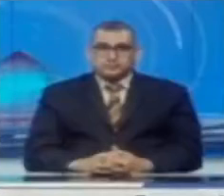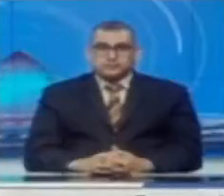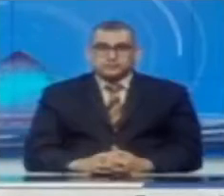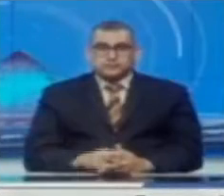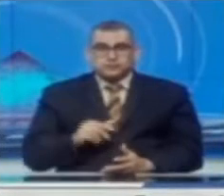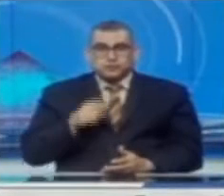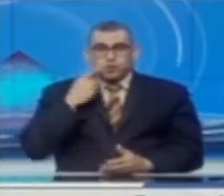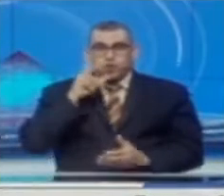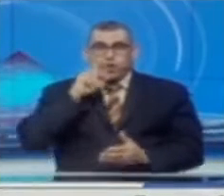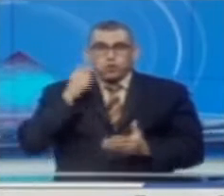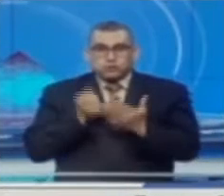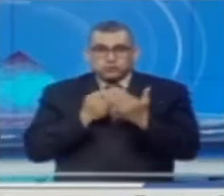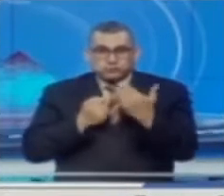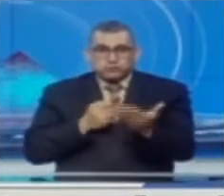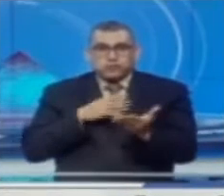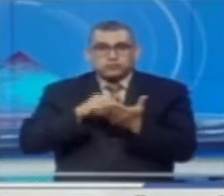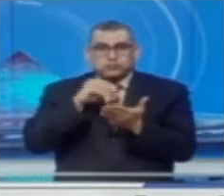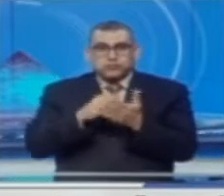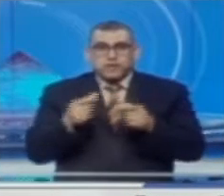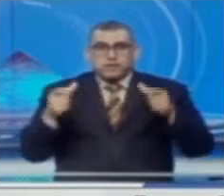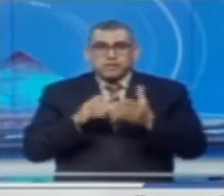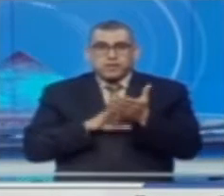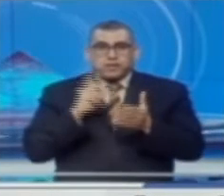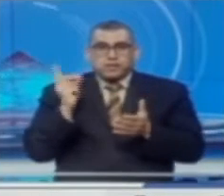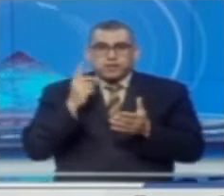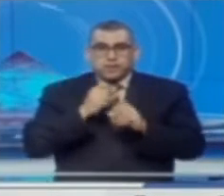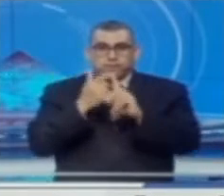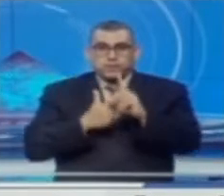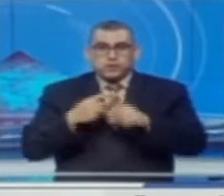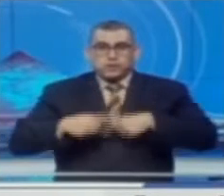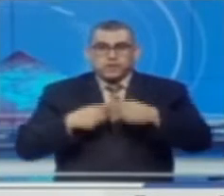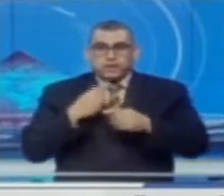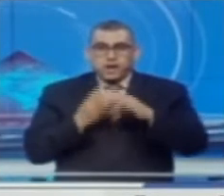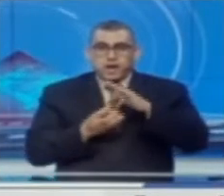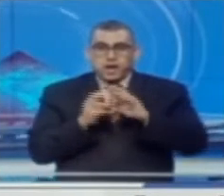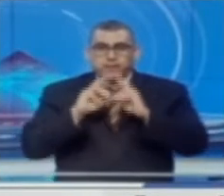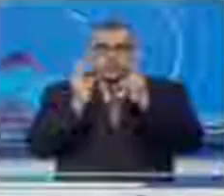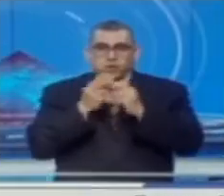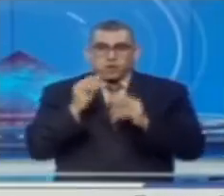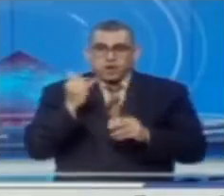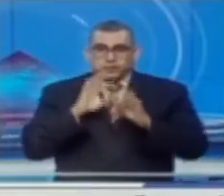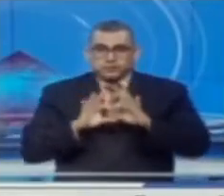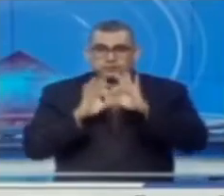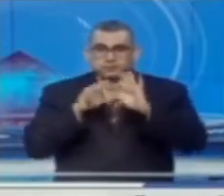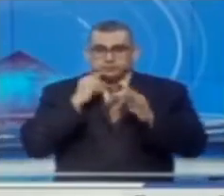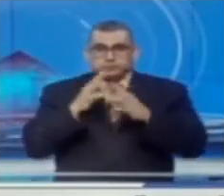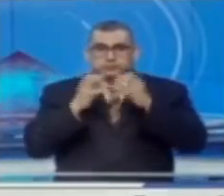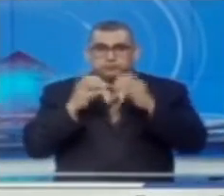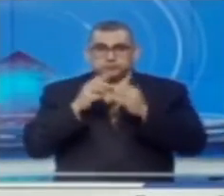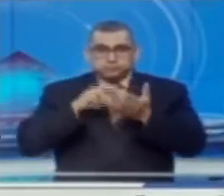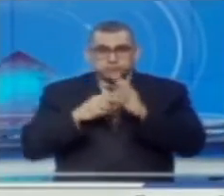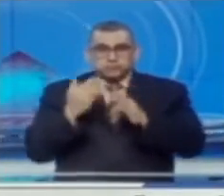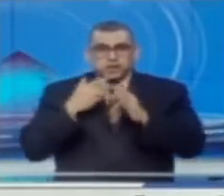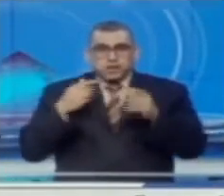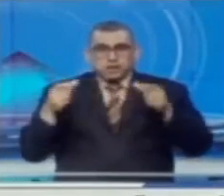طلب من أوكرانيا انطلقت فعاليات الاجتماع الطارئ على مستوى المندوبين الدائمين للجامعة العربية لمناقشة التطورات الأخيرة